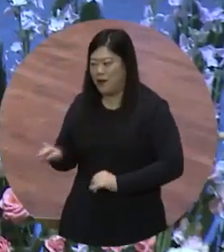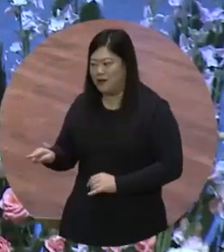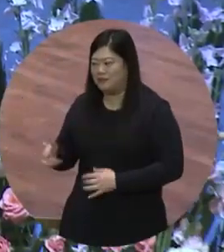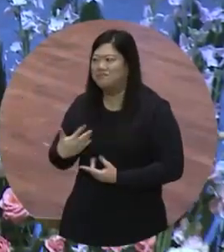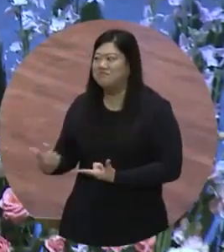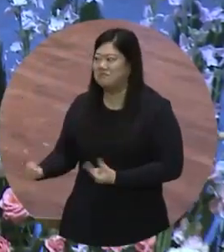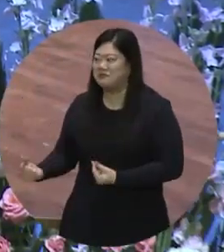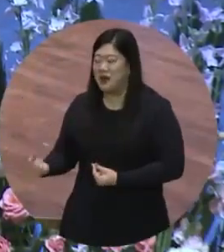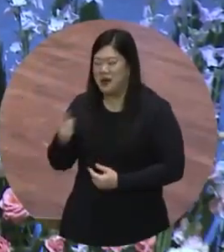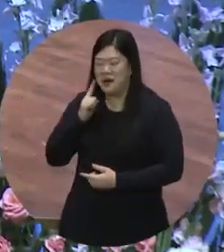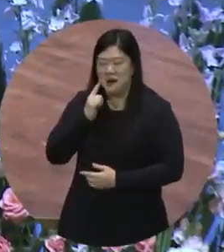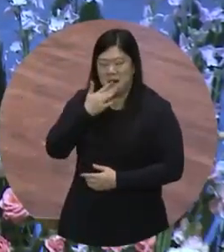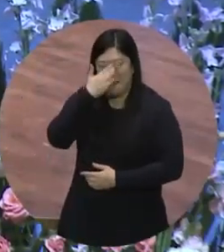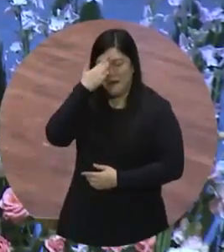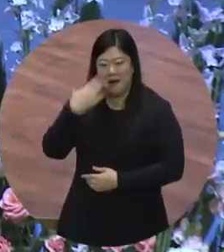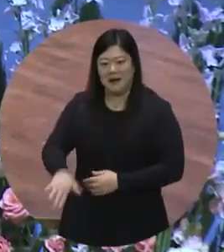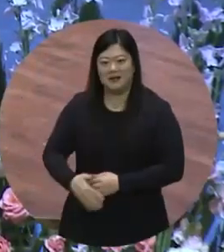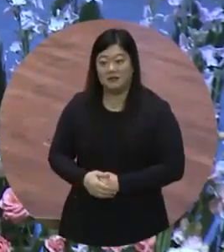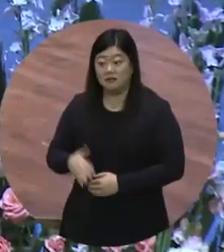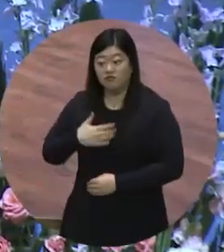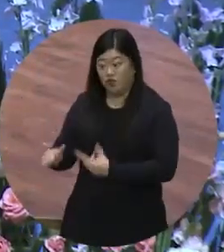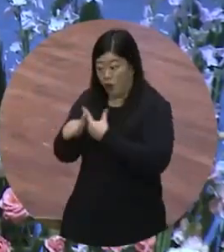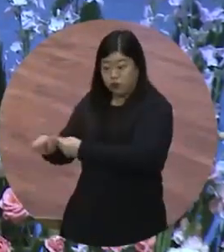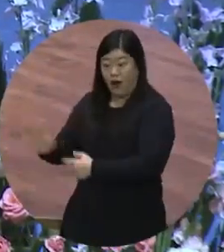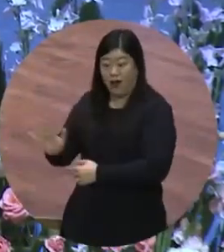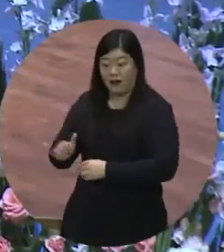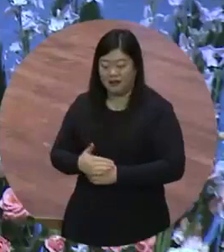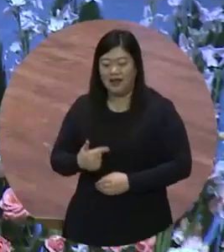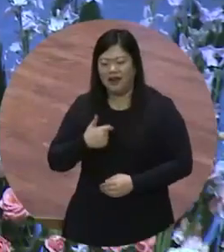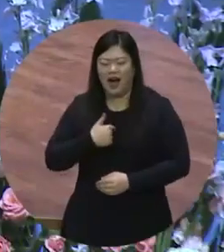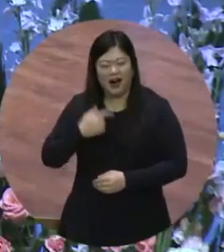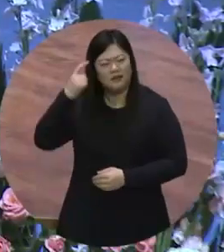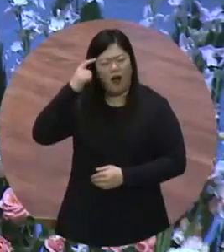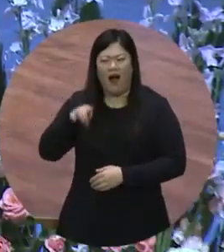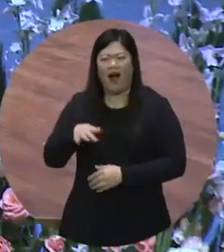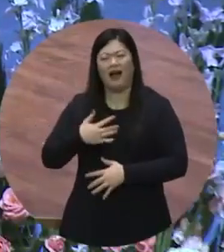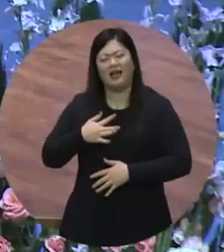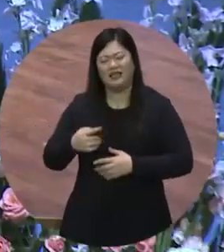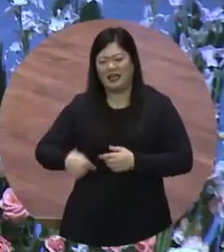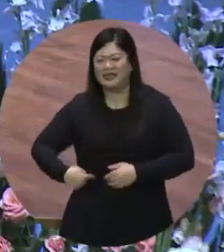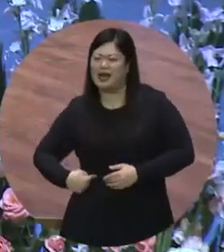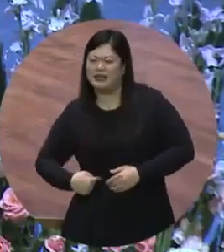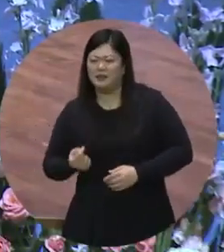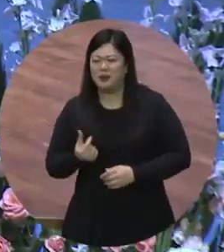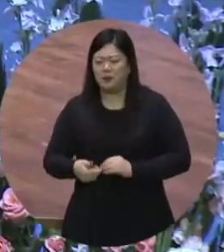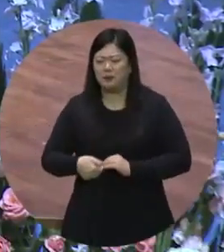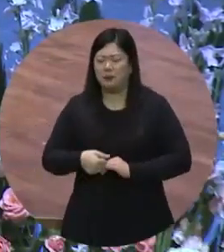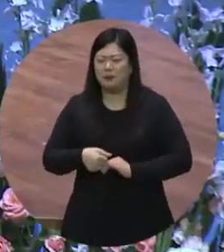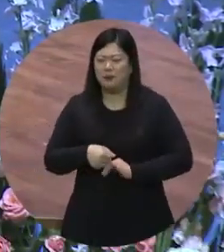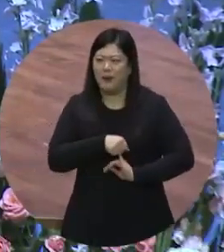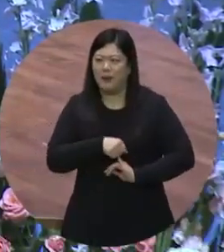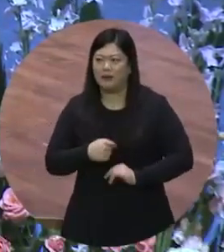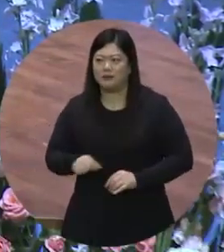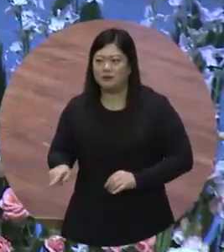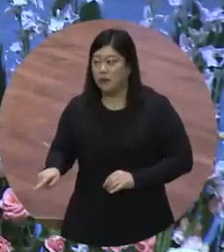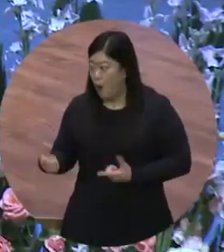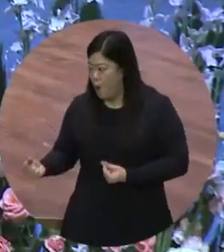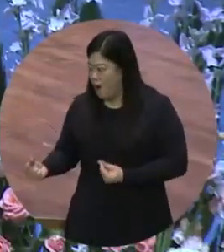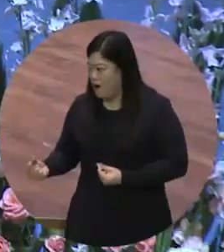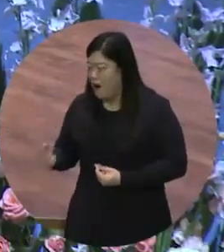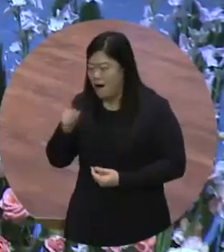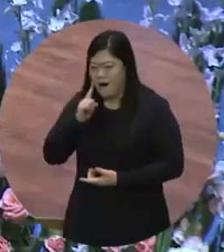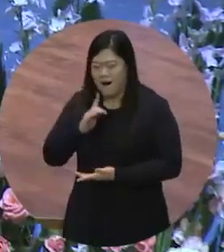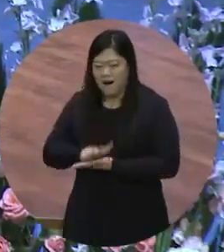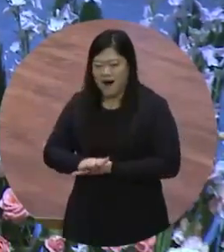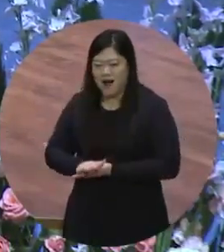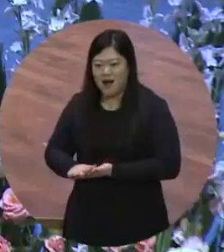난 놀랬어요. 나 둘이 짠 적 없어요. 이거 맞춘 적도 없는데 자기도 설교할 때 자기도 못 부른데 나도 이걸 못 불러요.